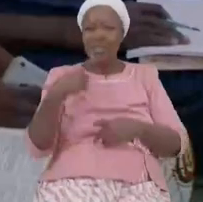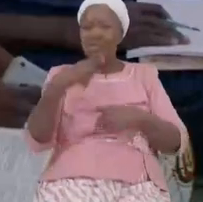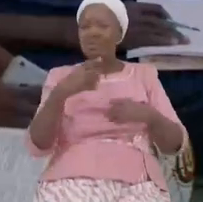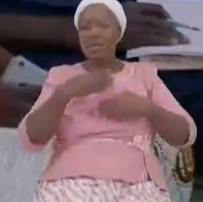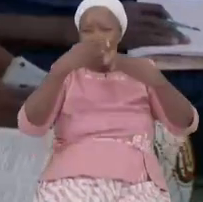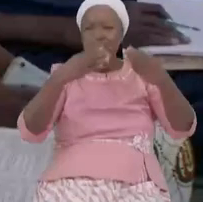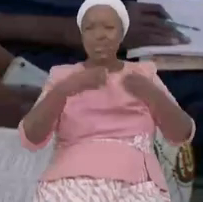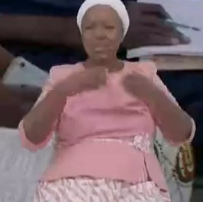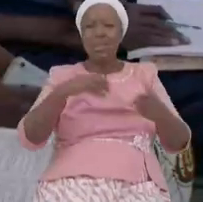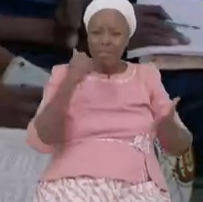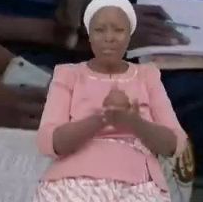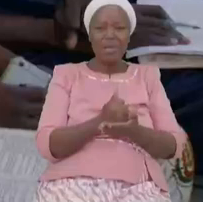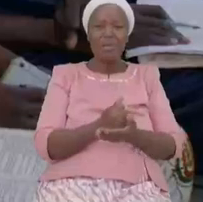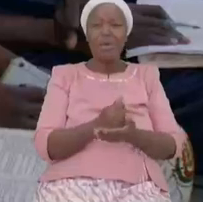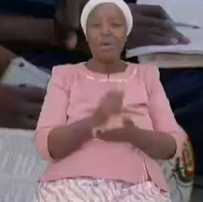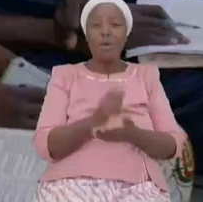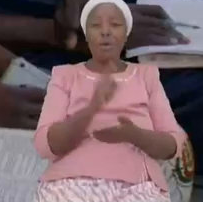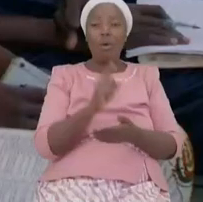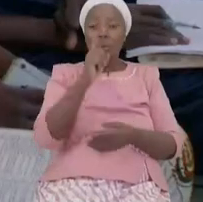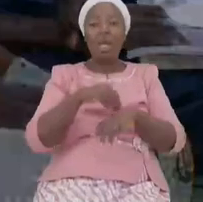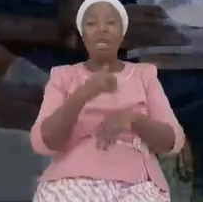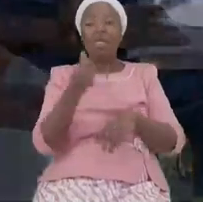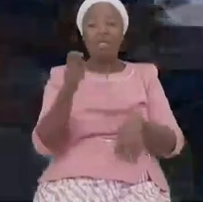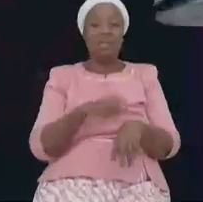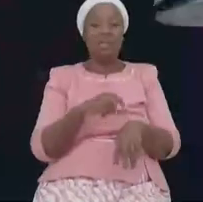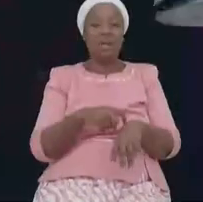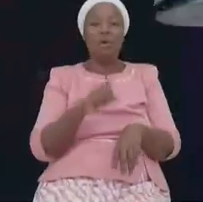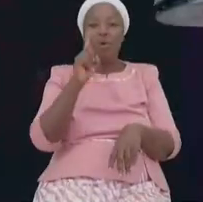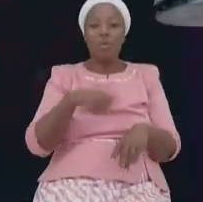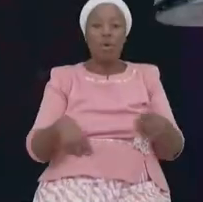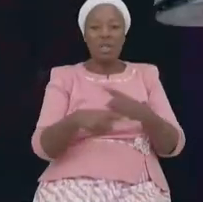Un jour par moment. Un jour par moment.